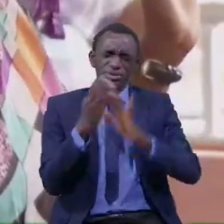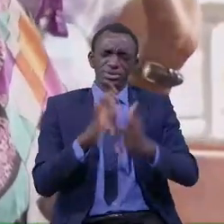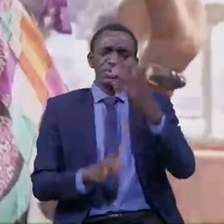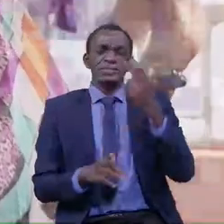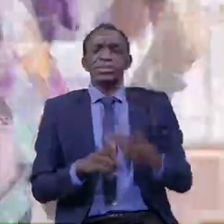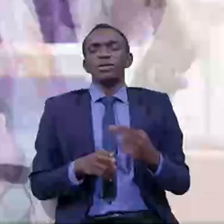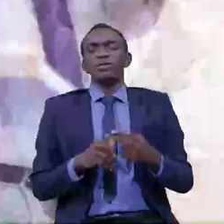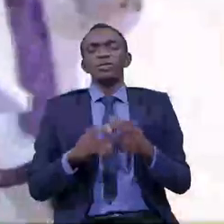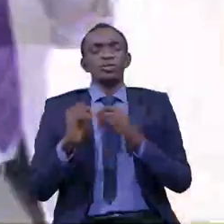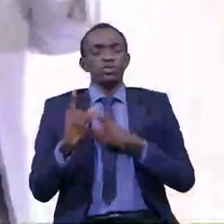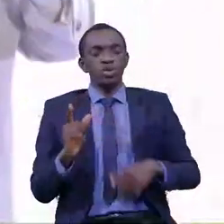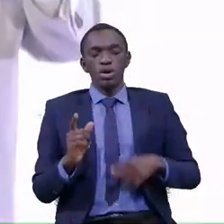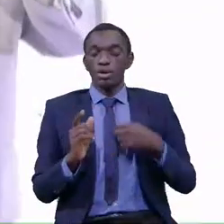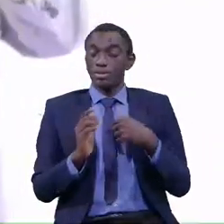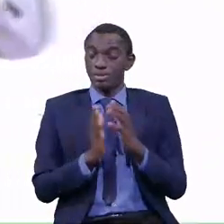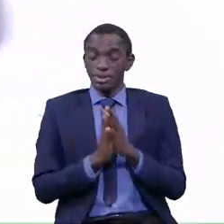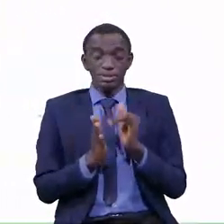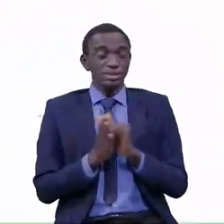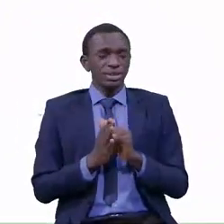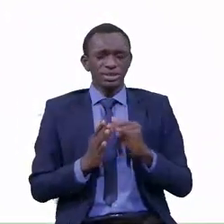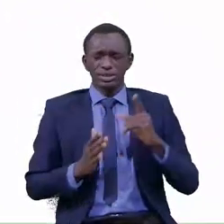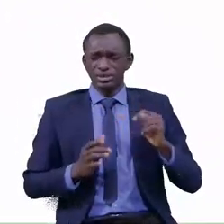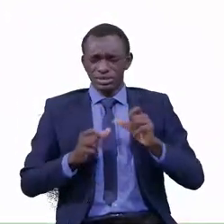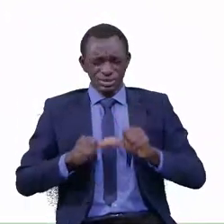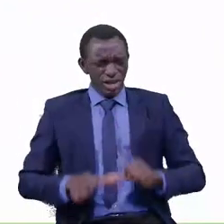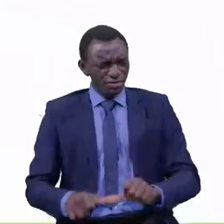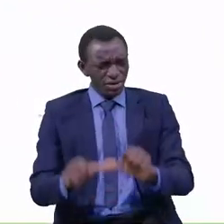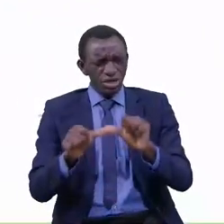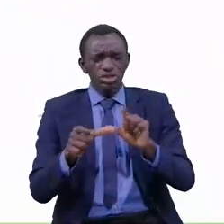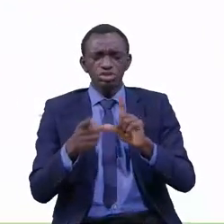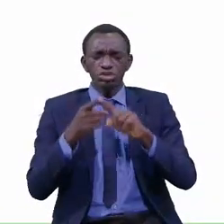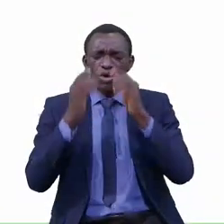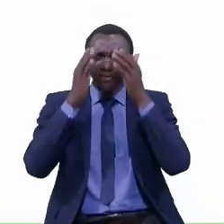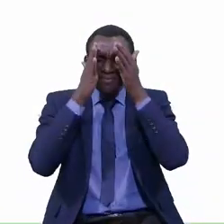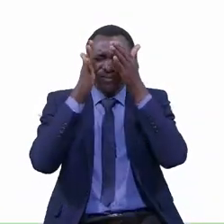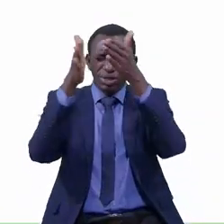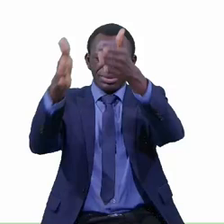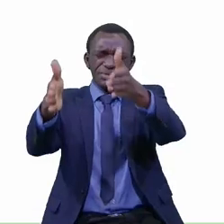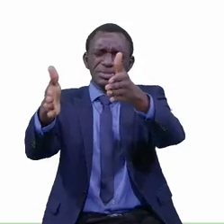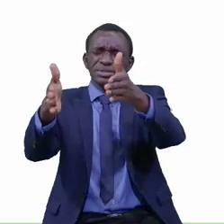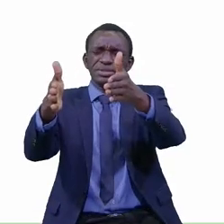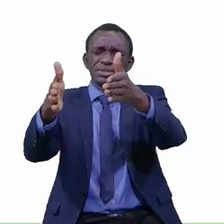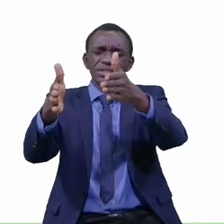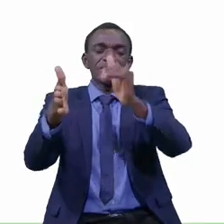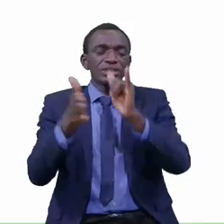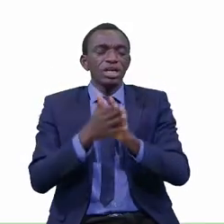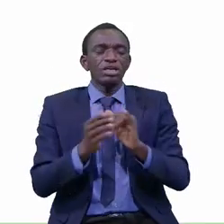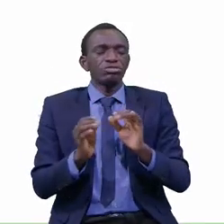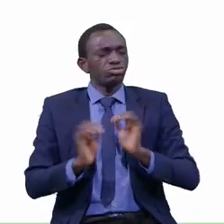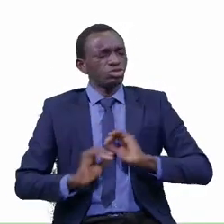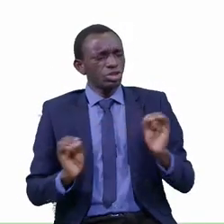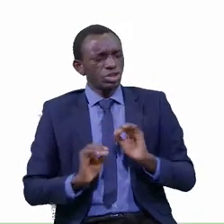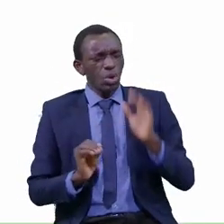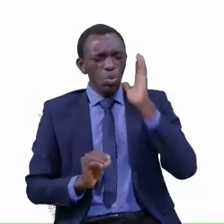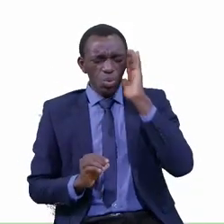Seigneur, je prie. La fermeté pour que nos visages, nos regards soient fermes,